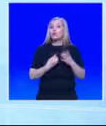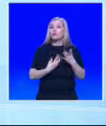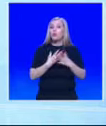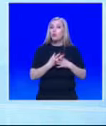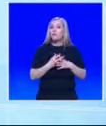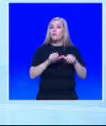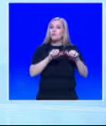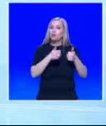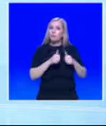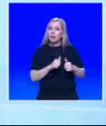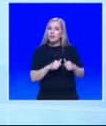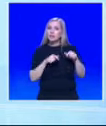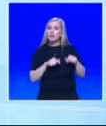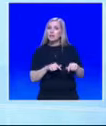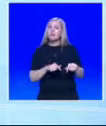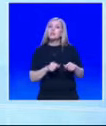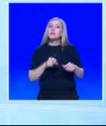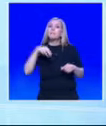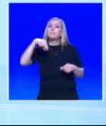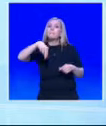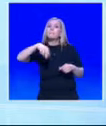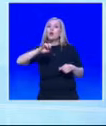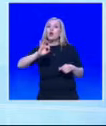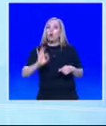формация, от когото и да било, тя да бъде проевропейска,